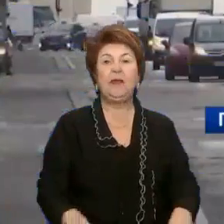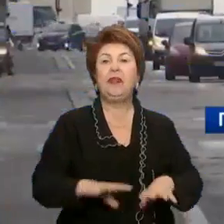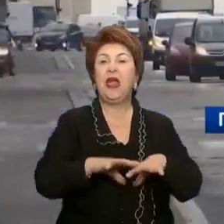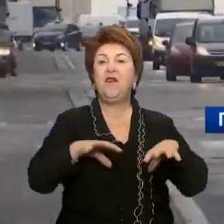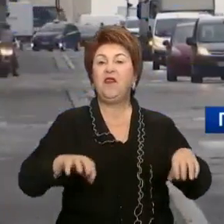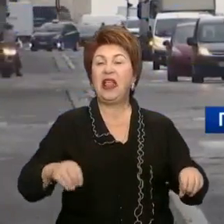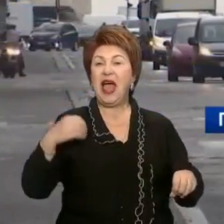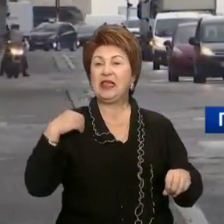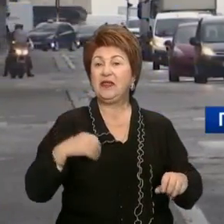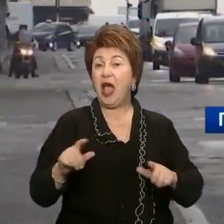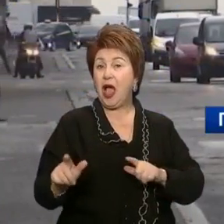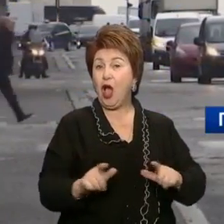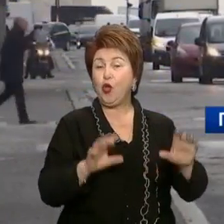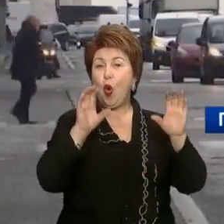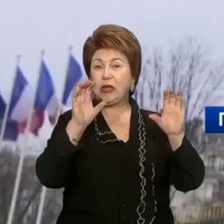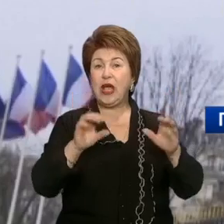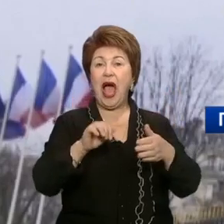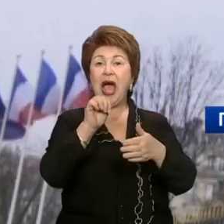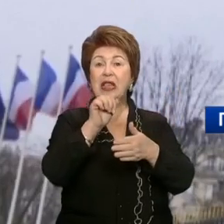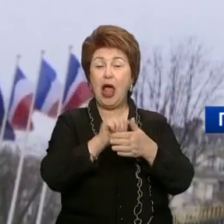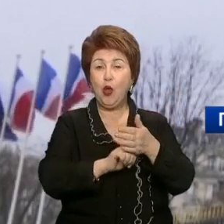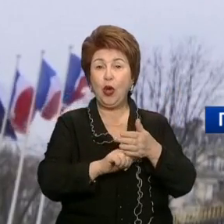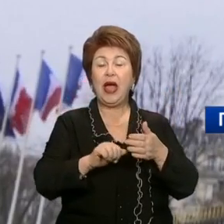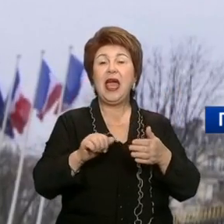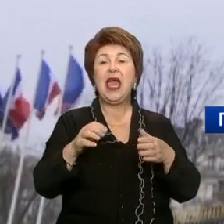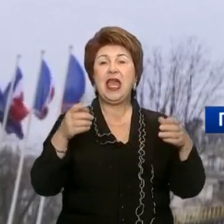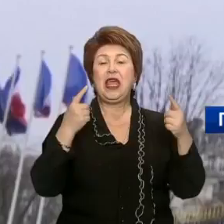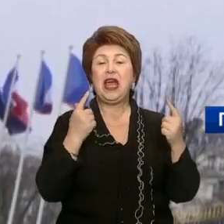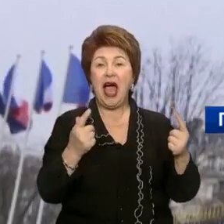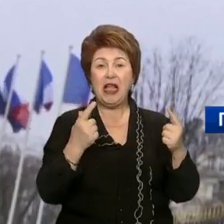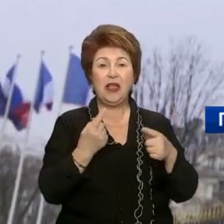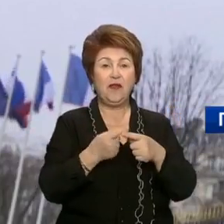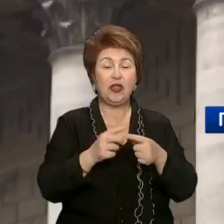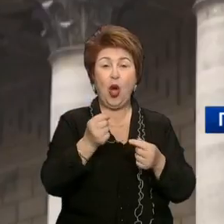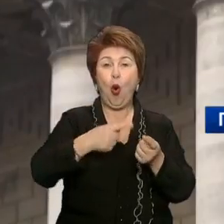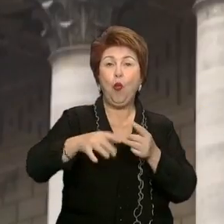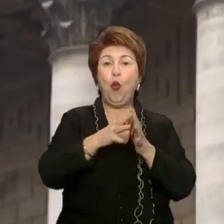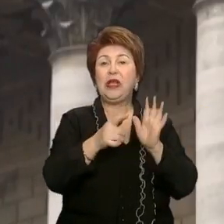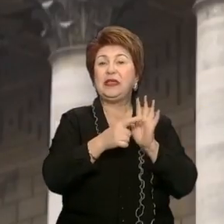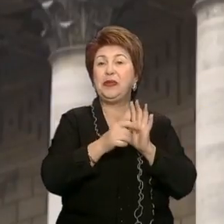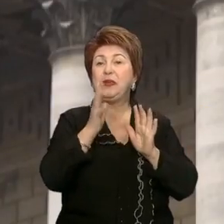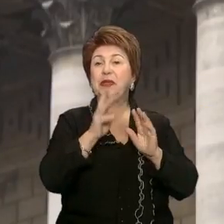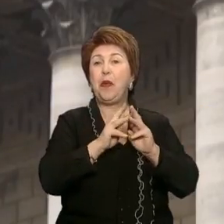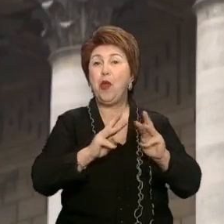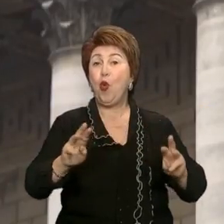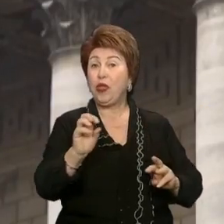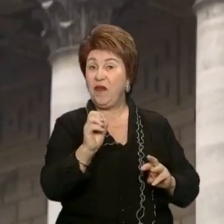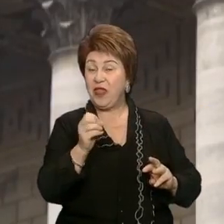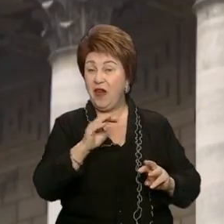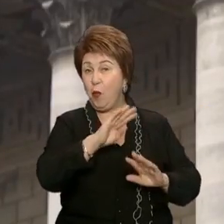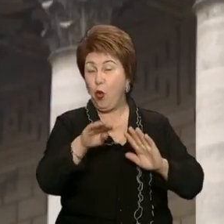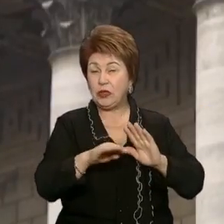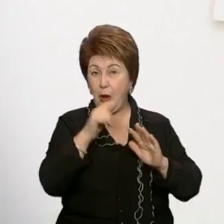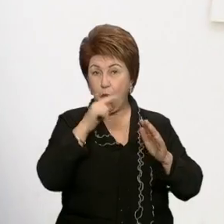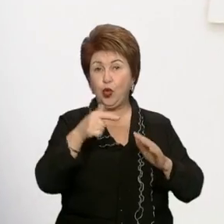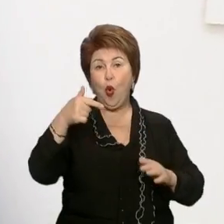Власти Франции готовят законопроект о налогообложении транснациональных гигантов с оборотом более 750 миллионов евро. Под закон